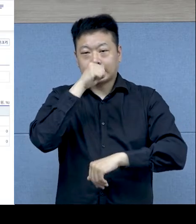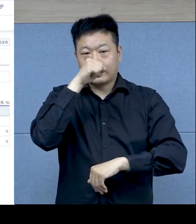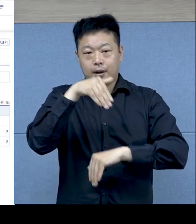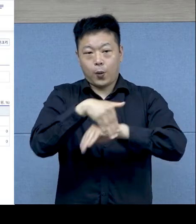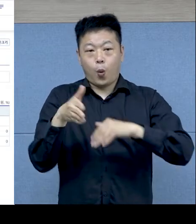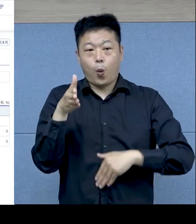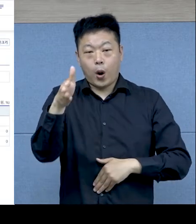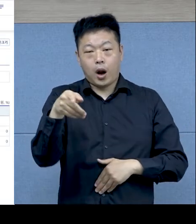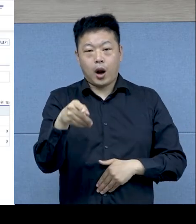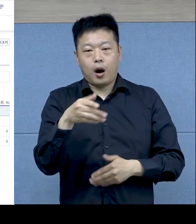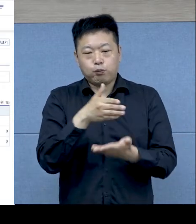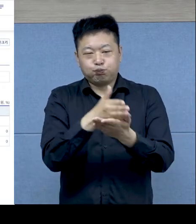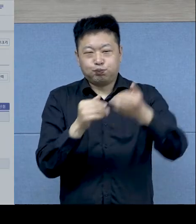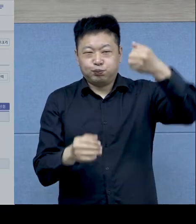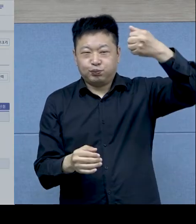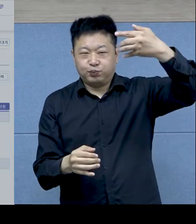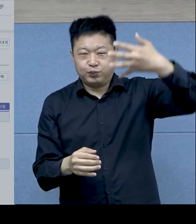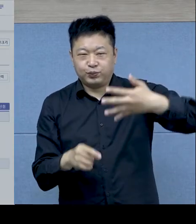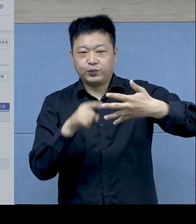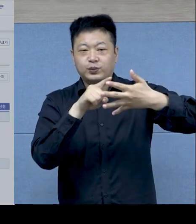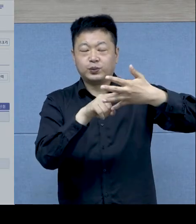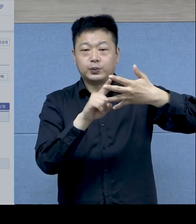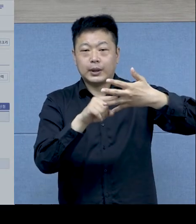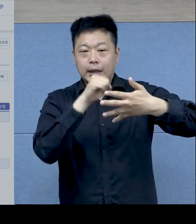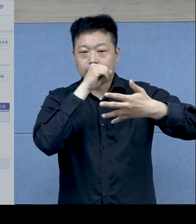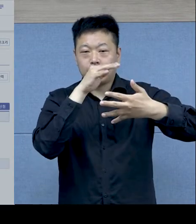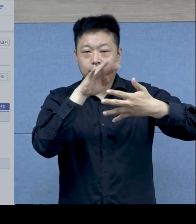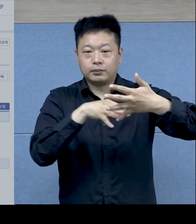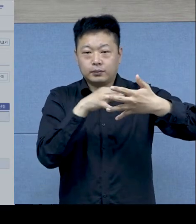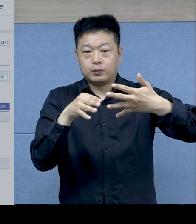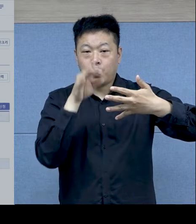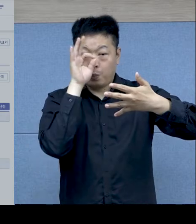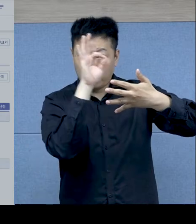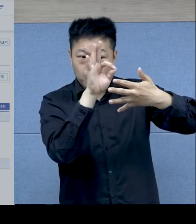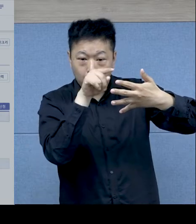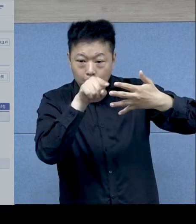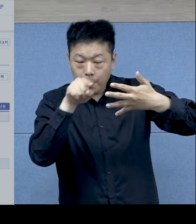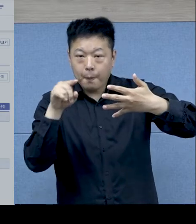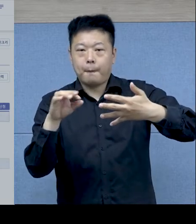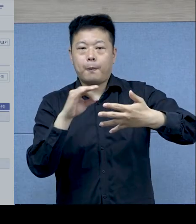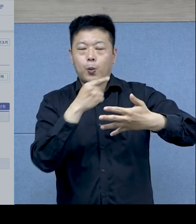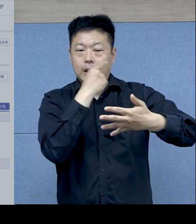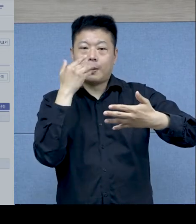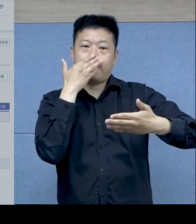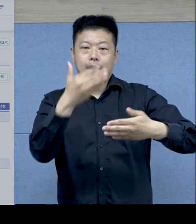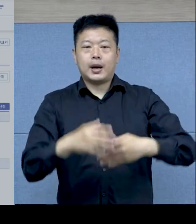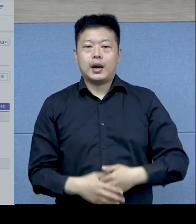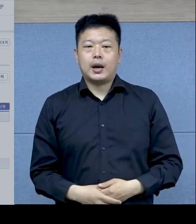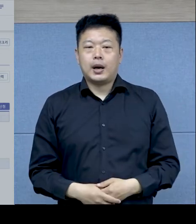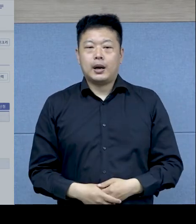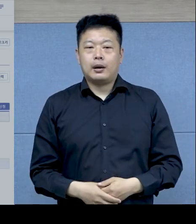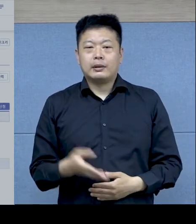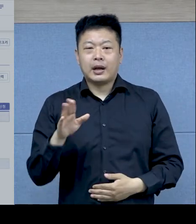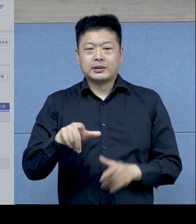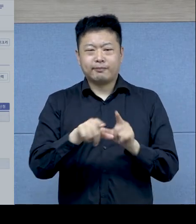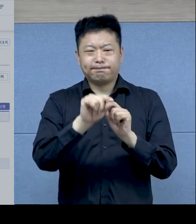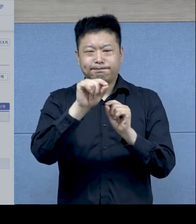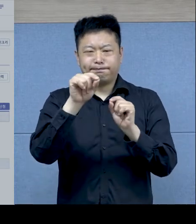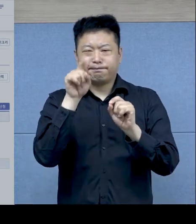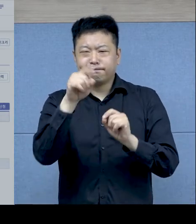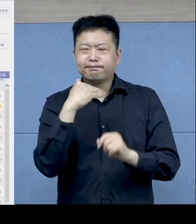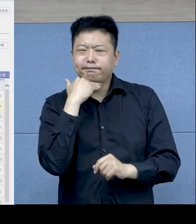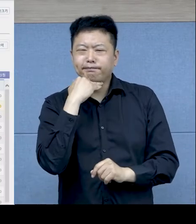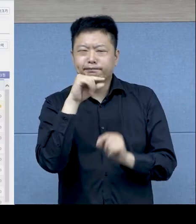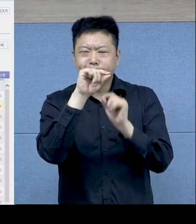예산과 그리고 비목별 예산들이 이렇게 한눈에 보실 수가 있습니다. 네, 조금 로딩이